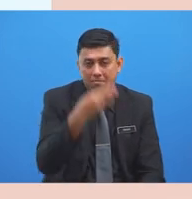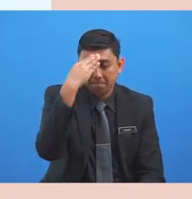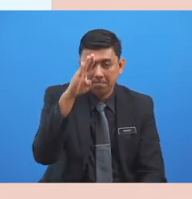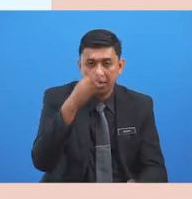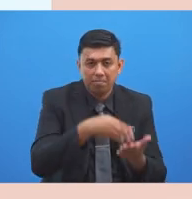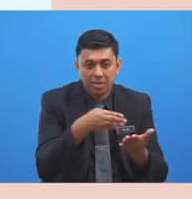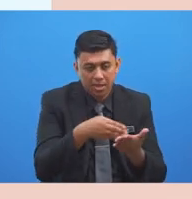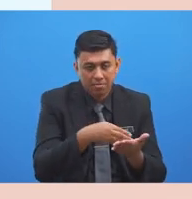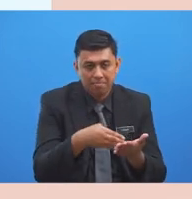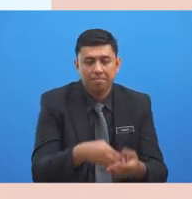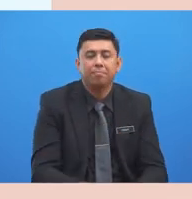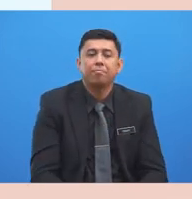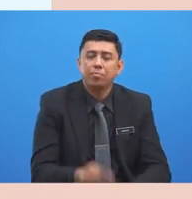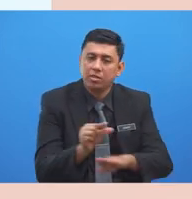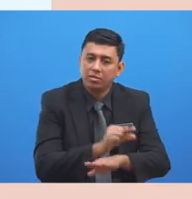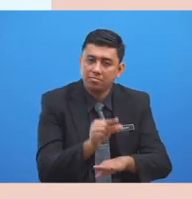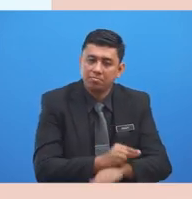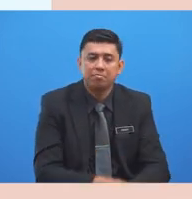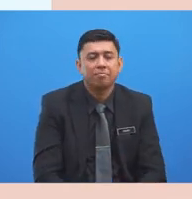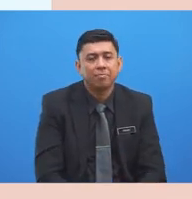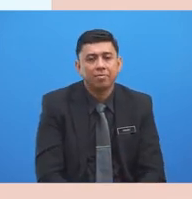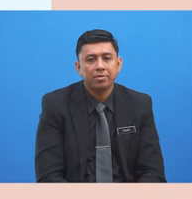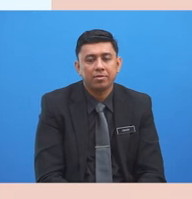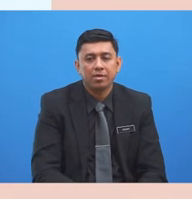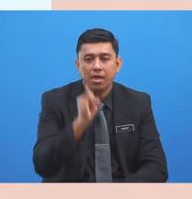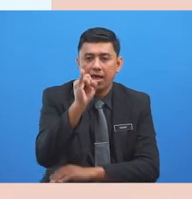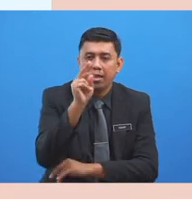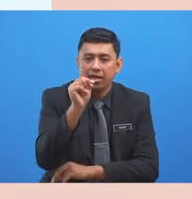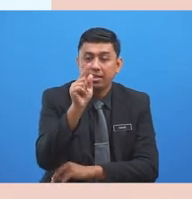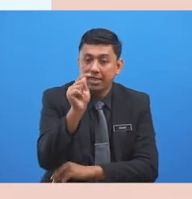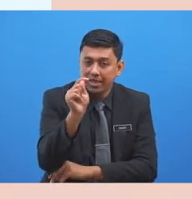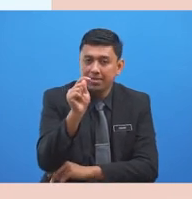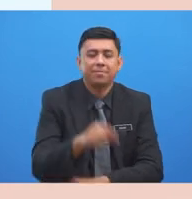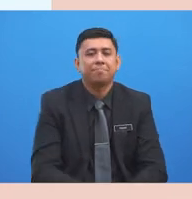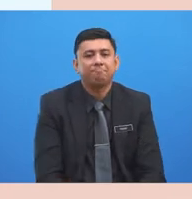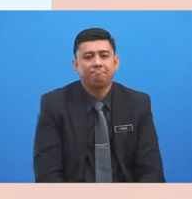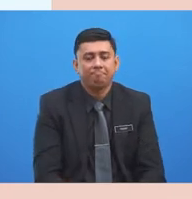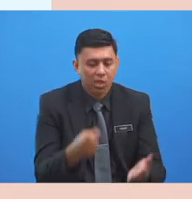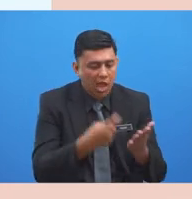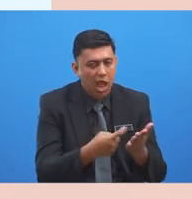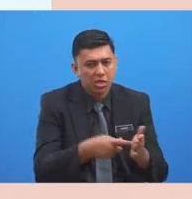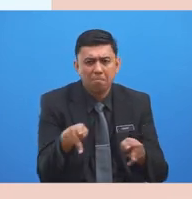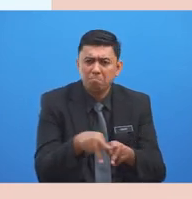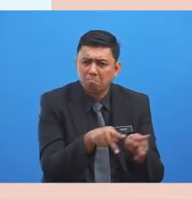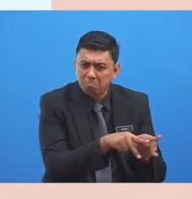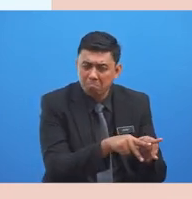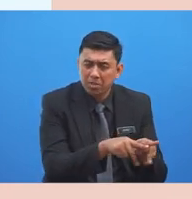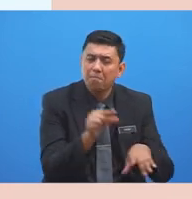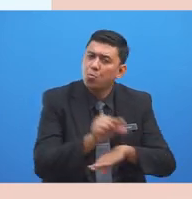Bagi bilangan, menggunakan jenis data integer. Harga